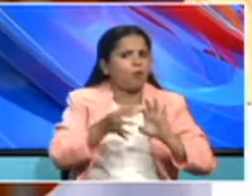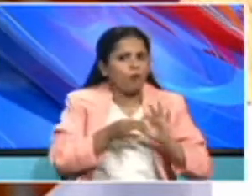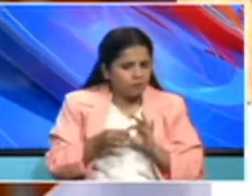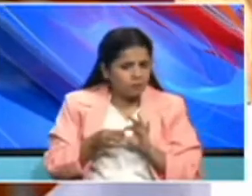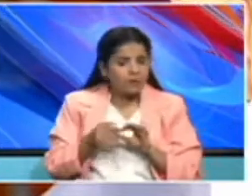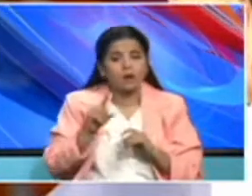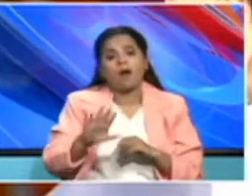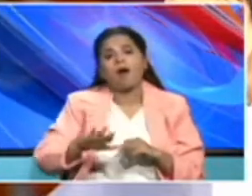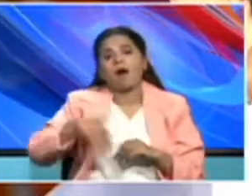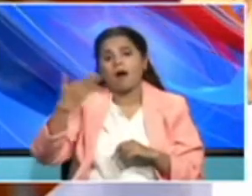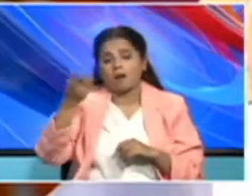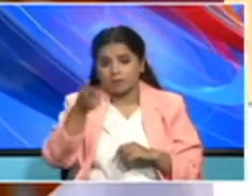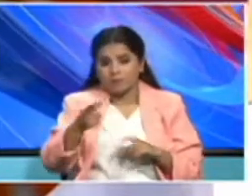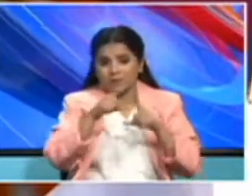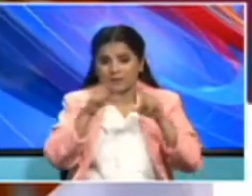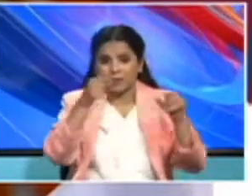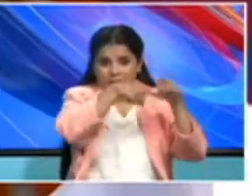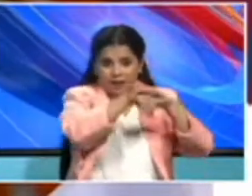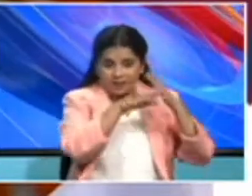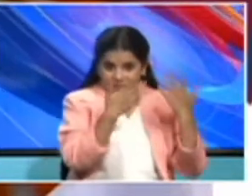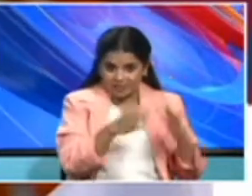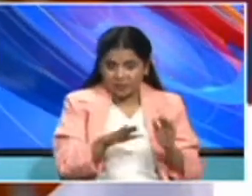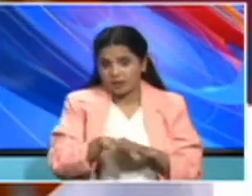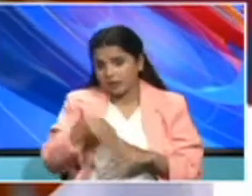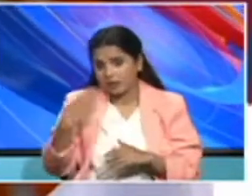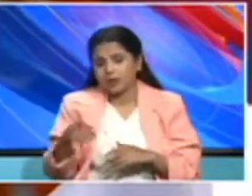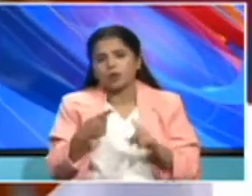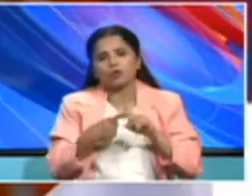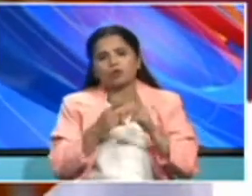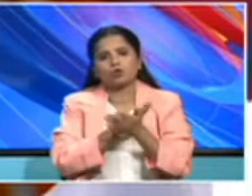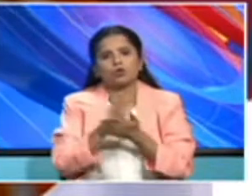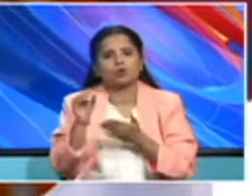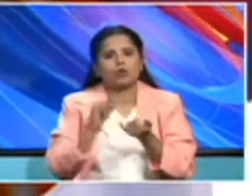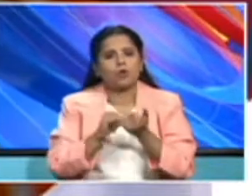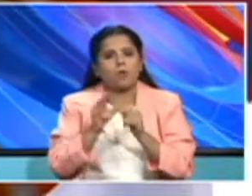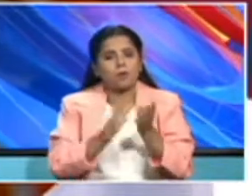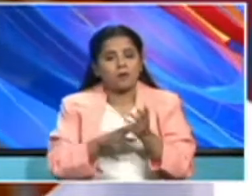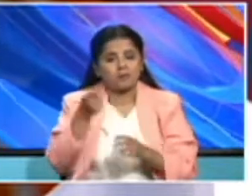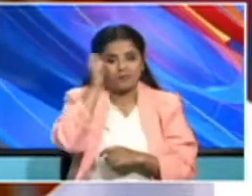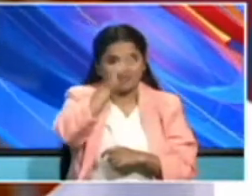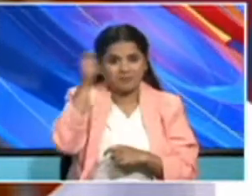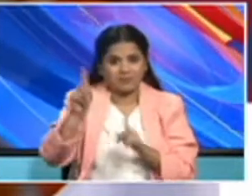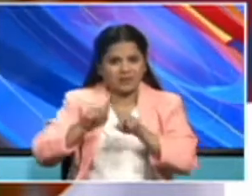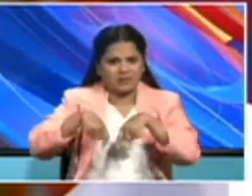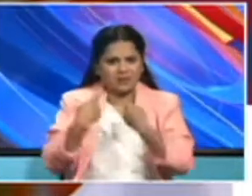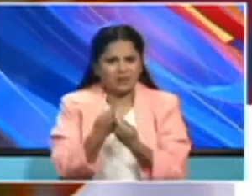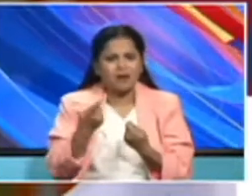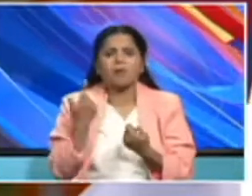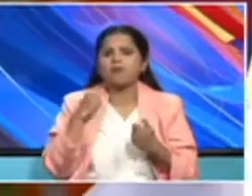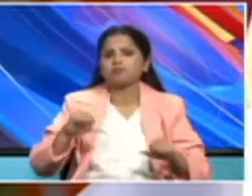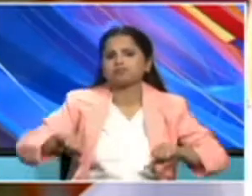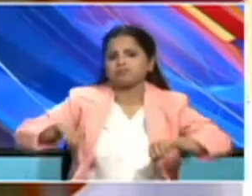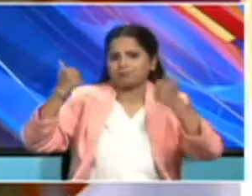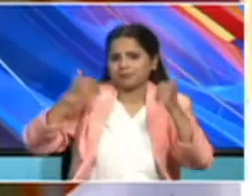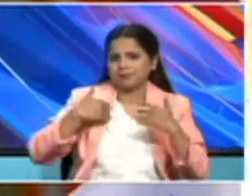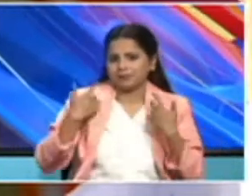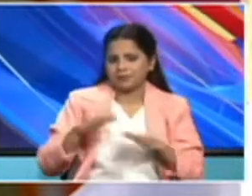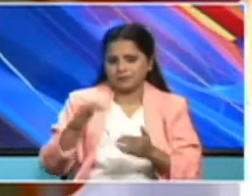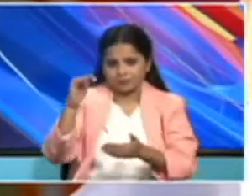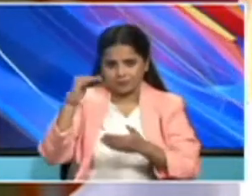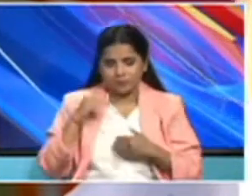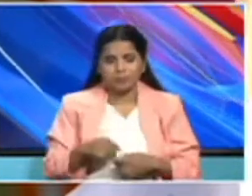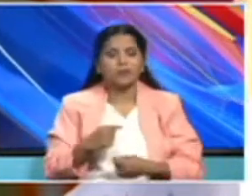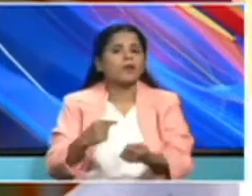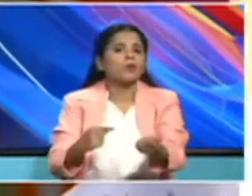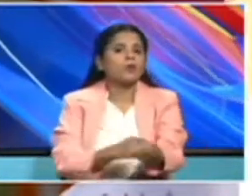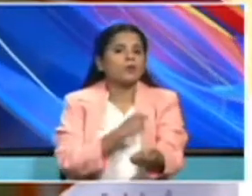उसके बाद थॉमस कप में हमने हमारी बैडमिंटन टीम की जीत का जश्न मनाया।